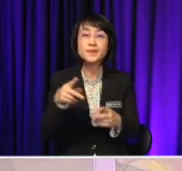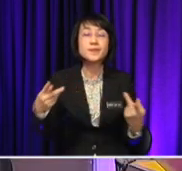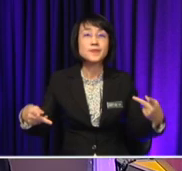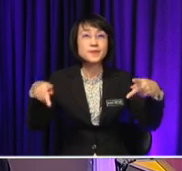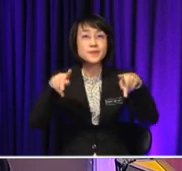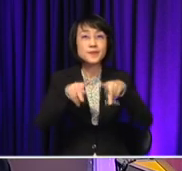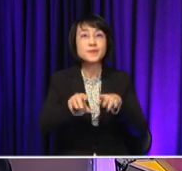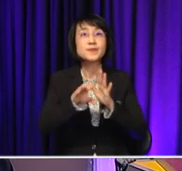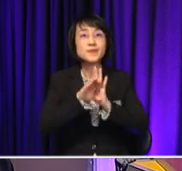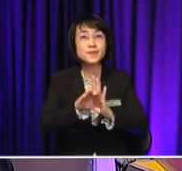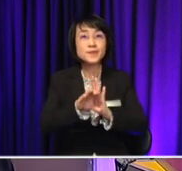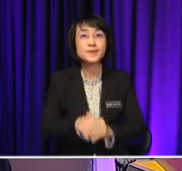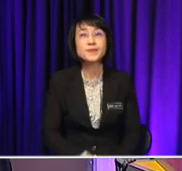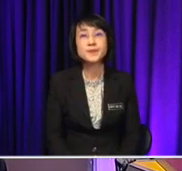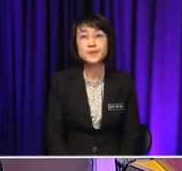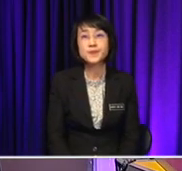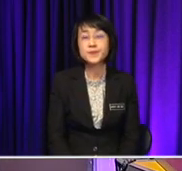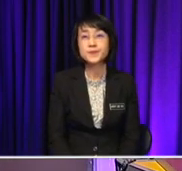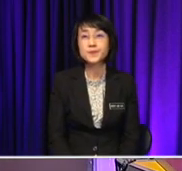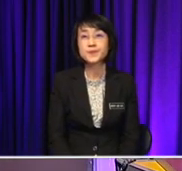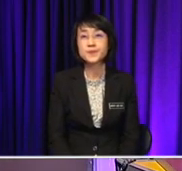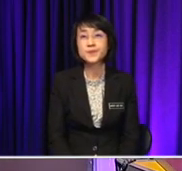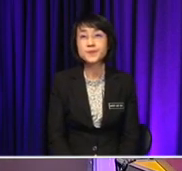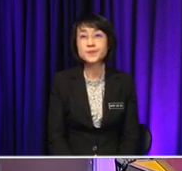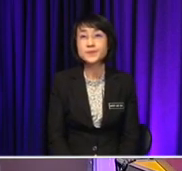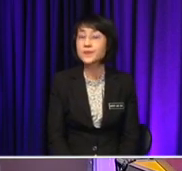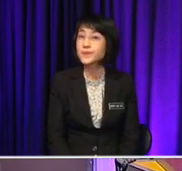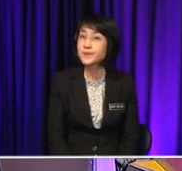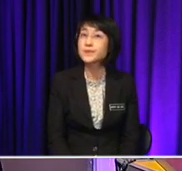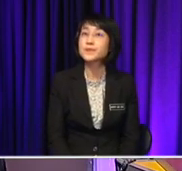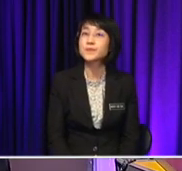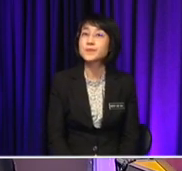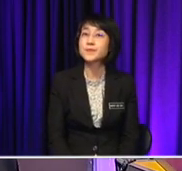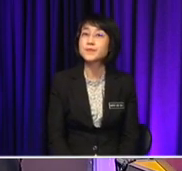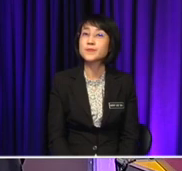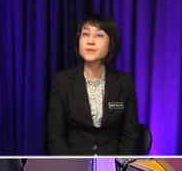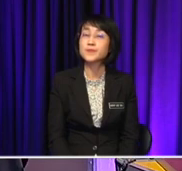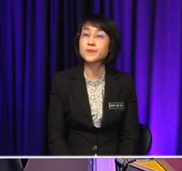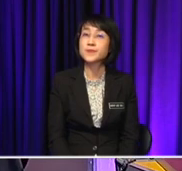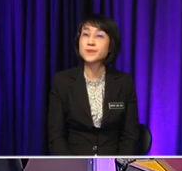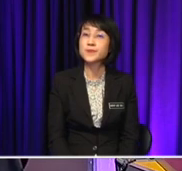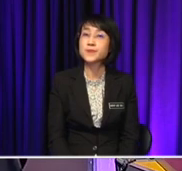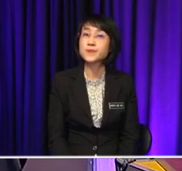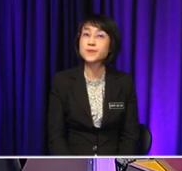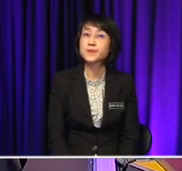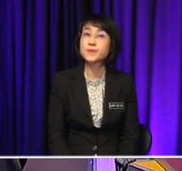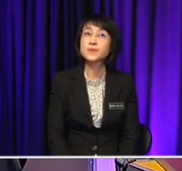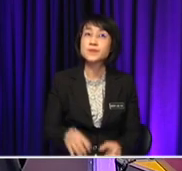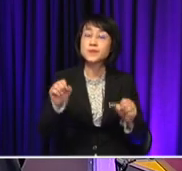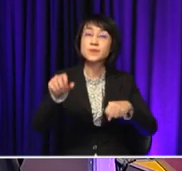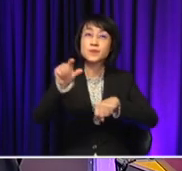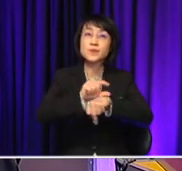hampir kehidupan kita hampir dengan suasana tuh kita boleh jadikan sebagai contoh dalam Japan kita